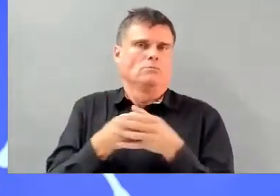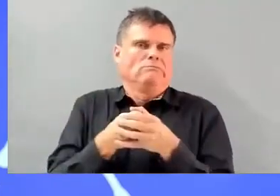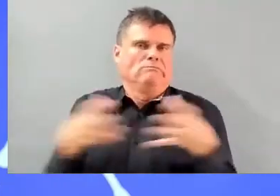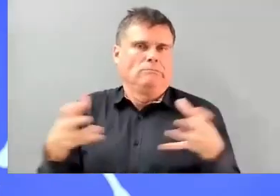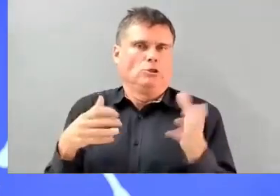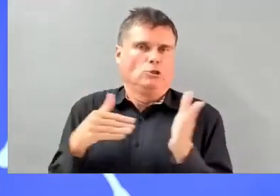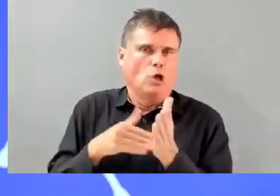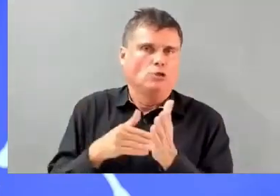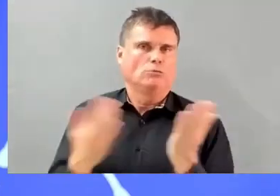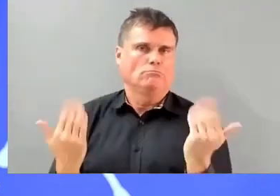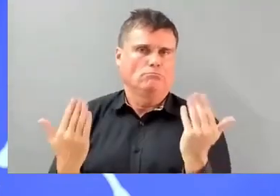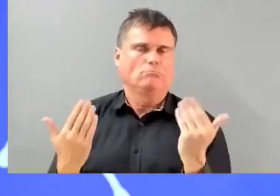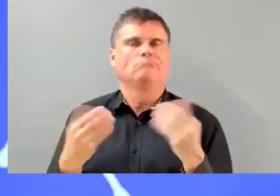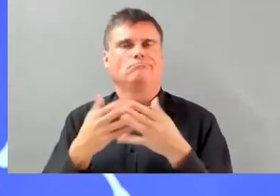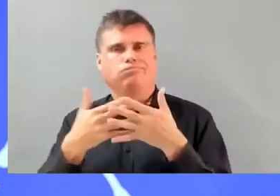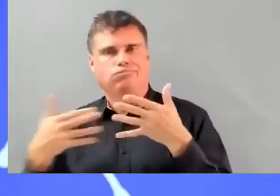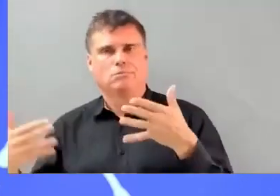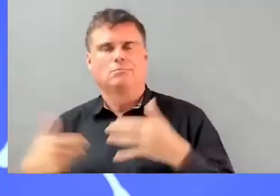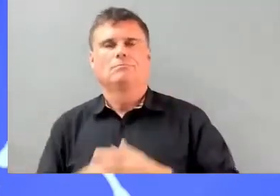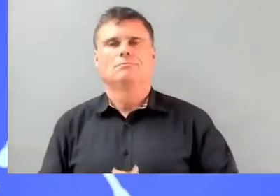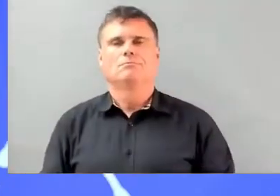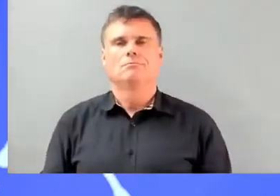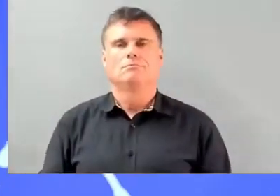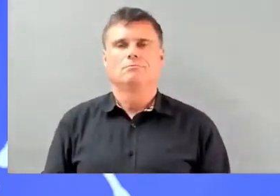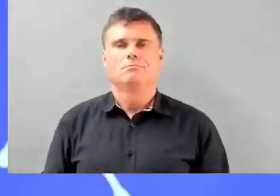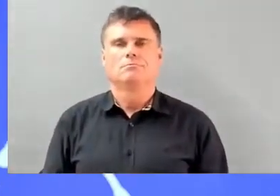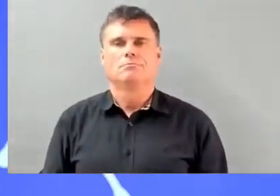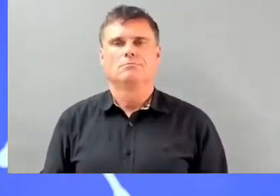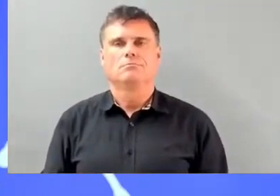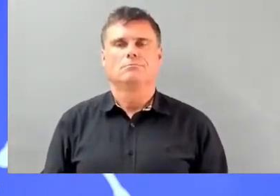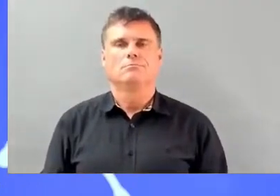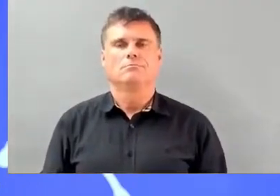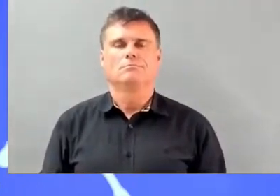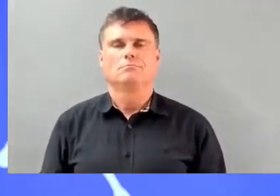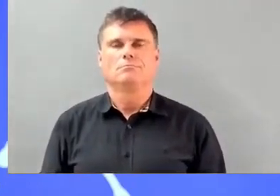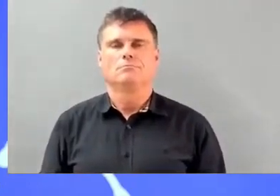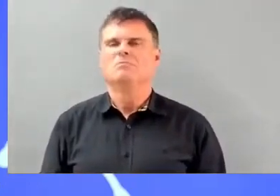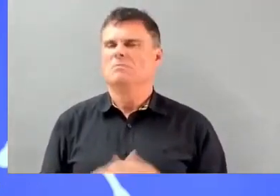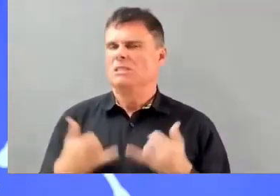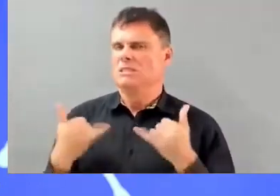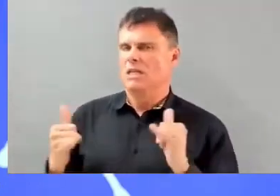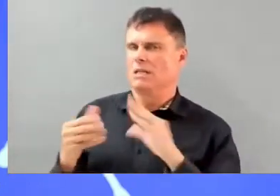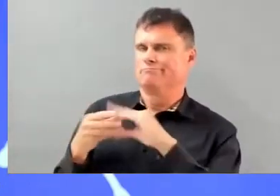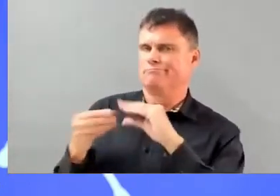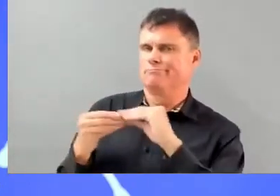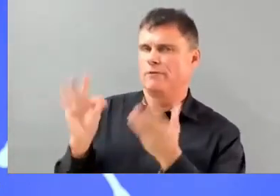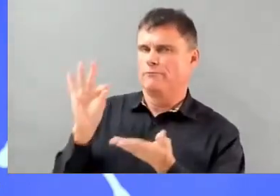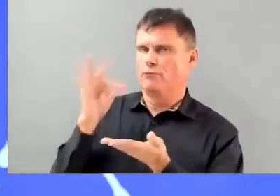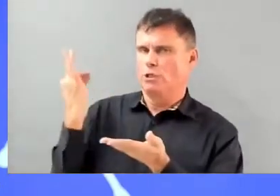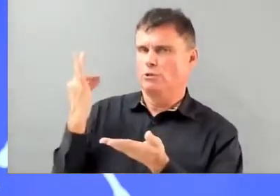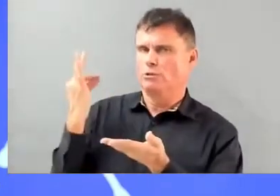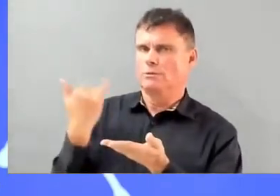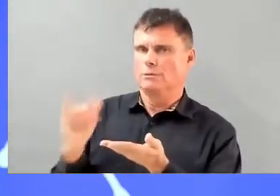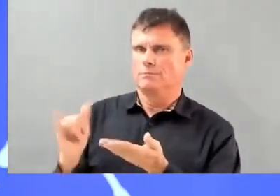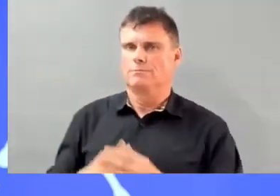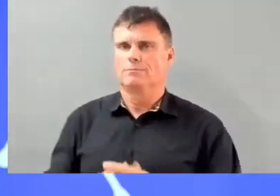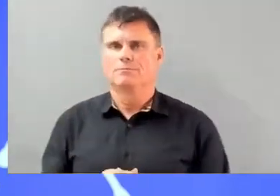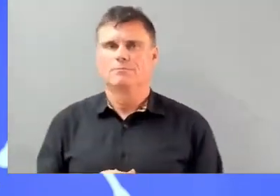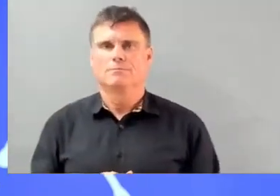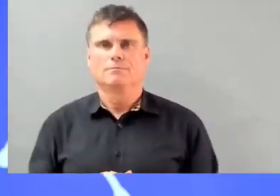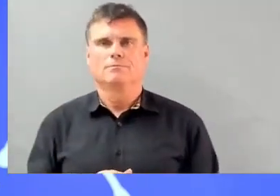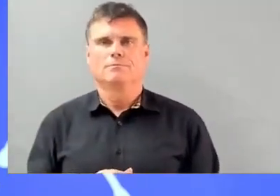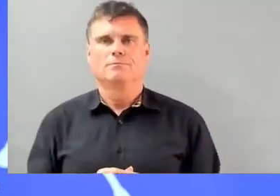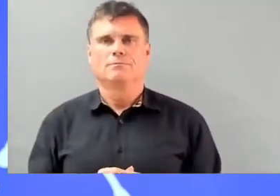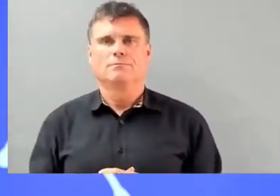L'entente avec les médecins de la Colombie-Britannique, un progrès fondamental qui change le système, ce qui est essentiel